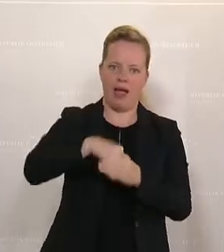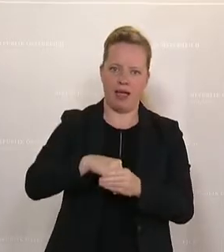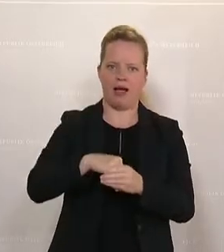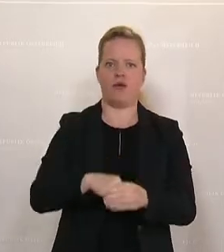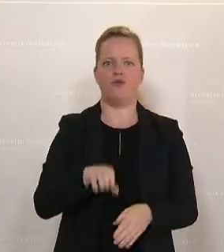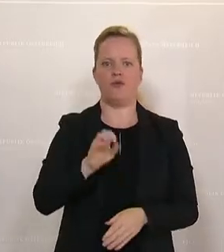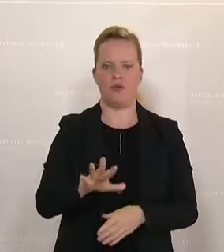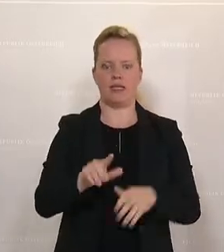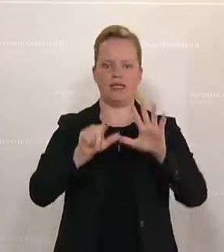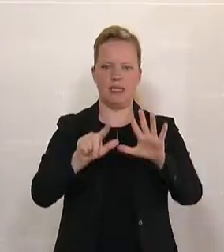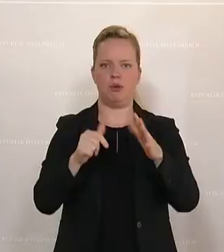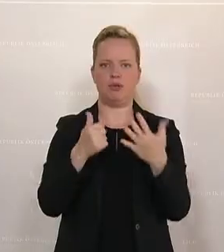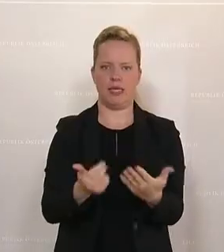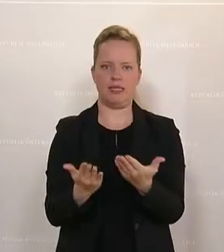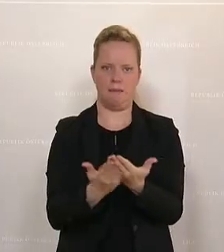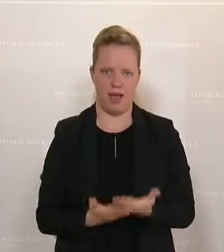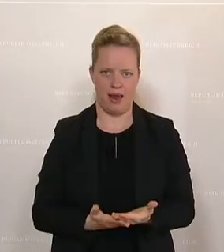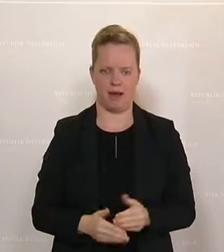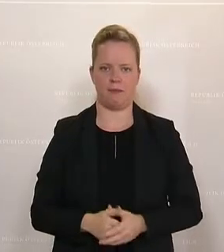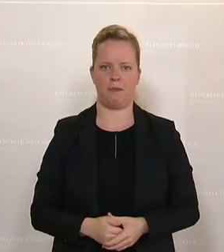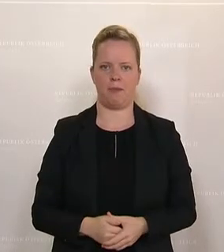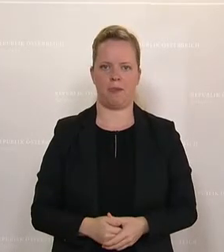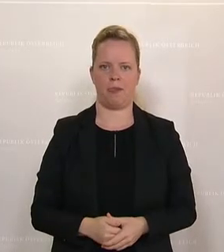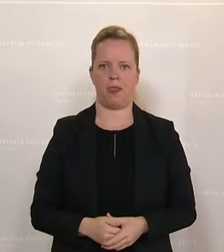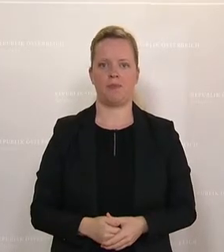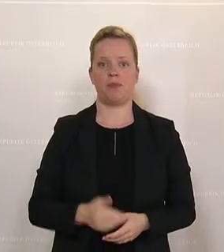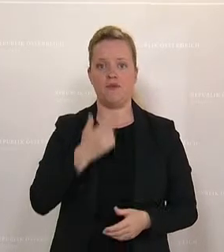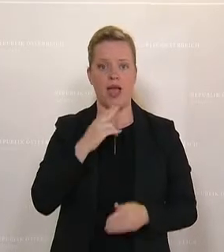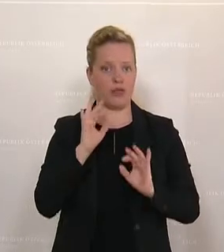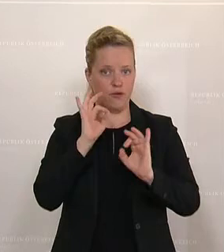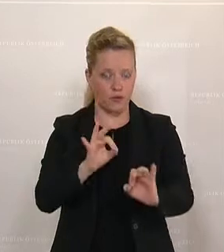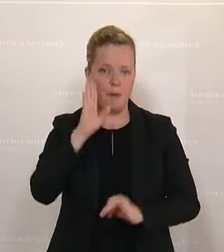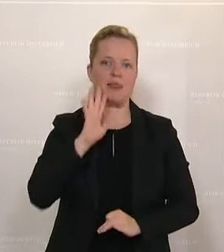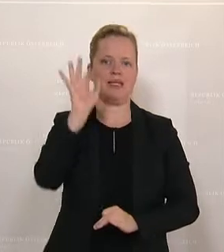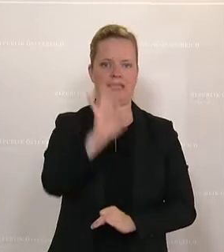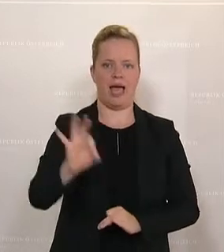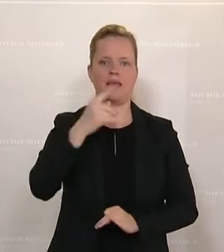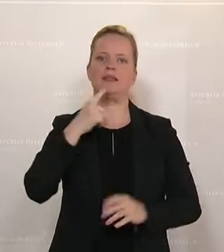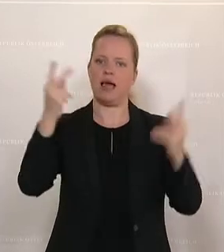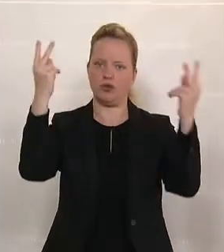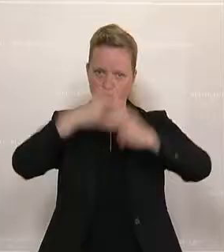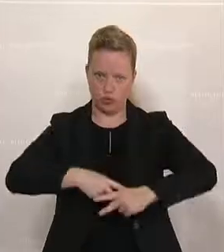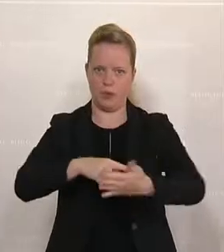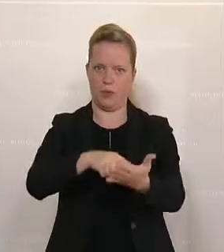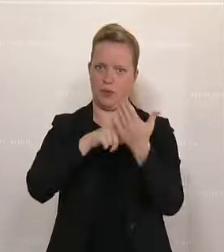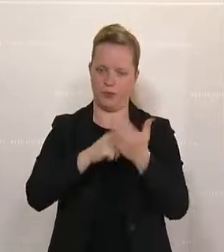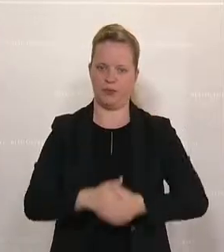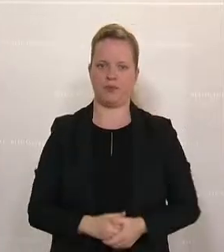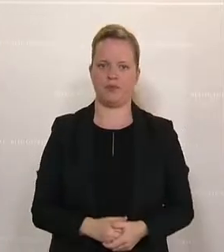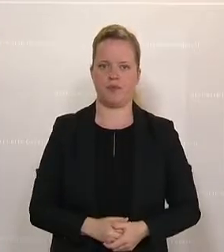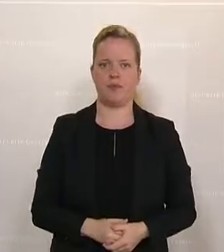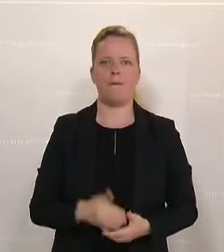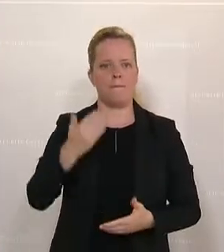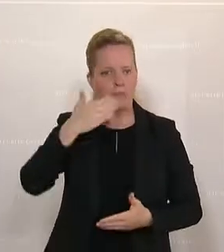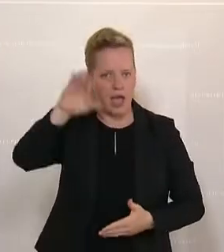1567 der Beilagen. Wer spricht sich dafür aus, den bitte ich um ein Zeichen der Zustimmung. Das ist mit